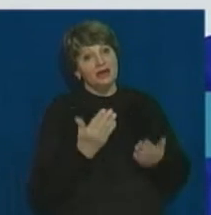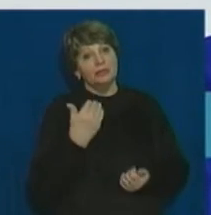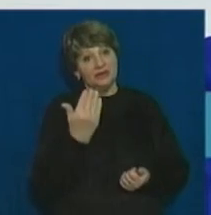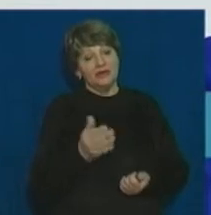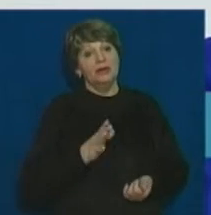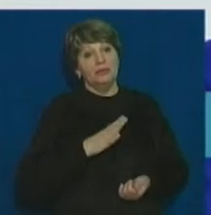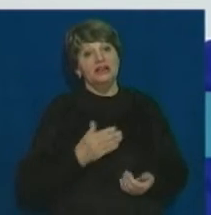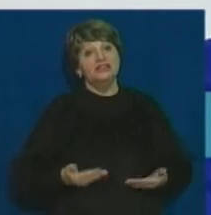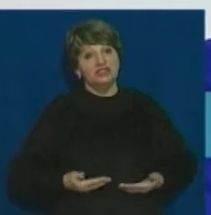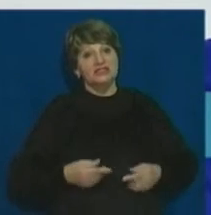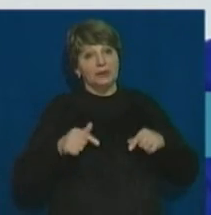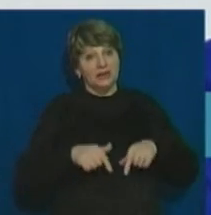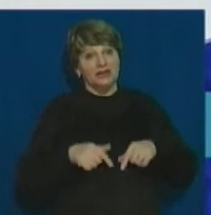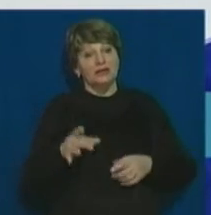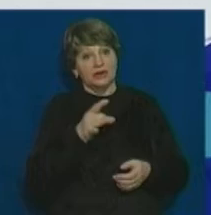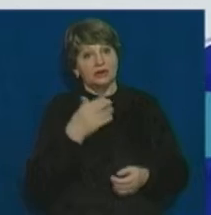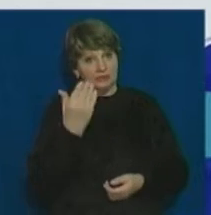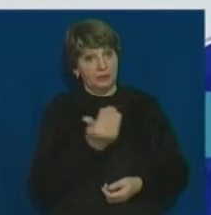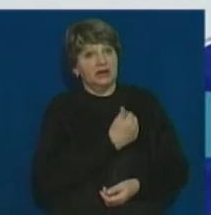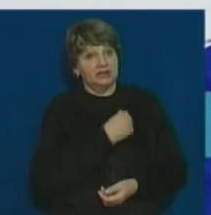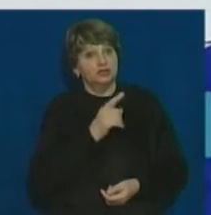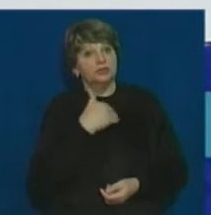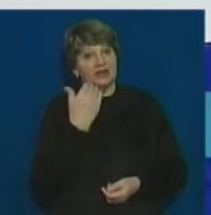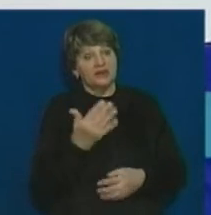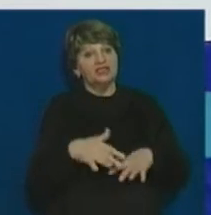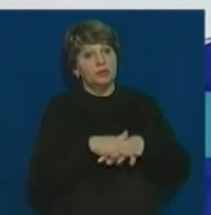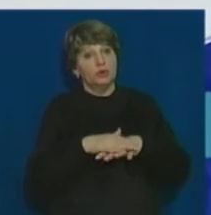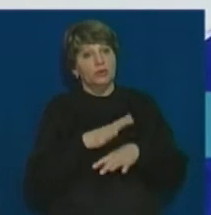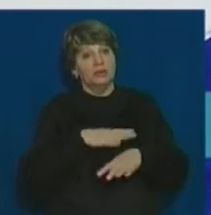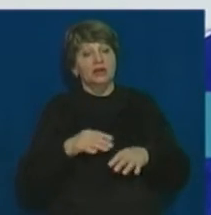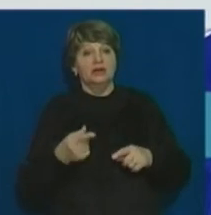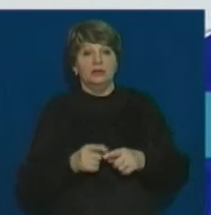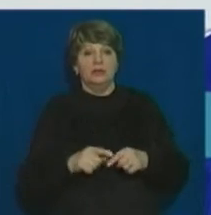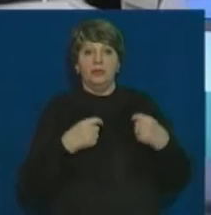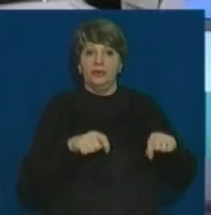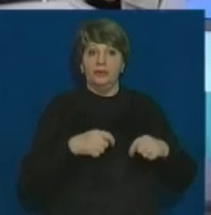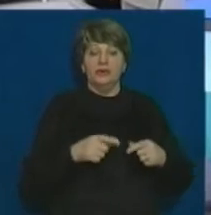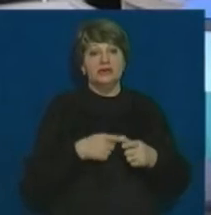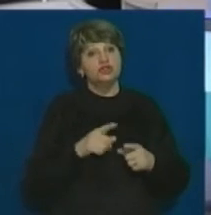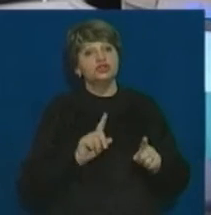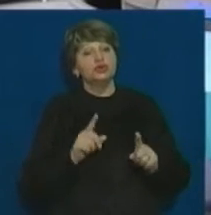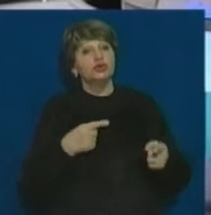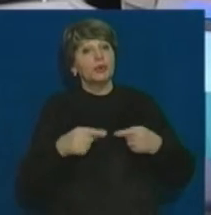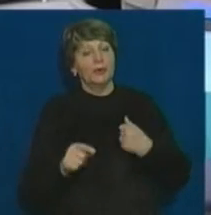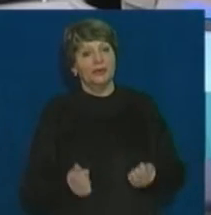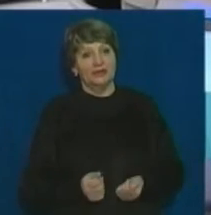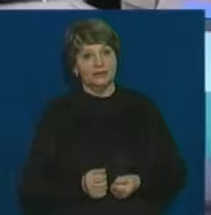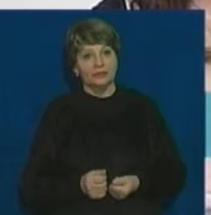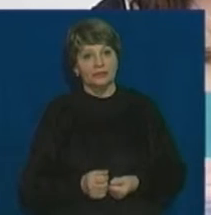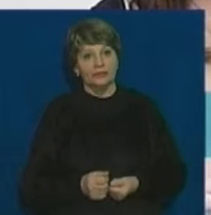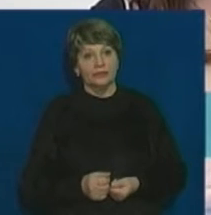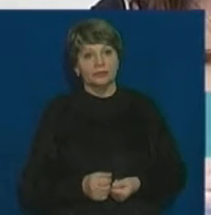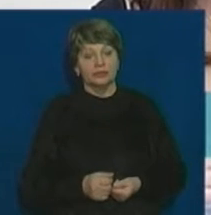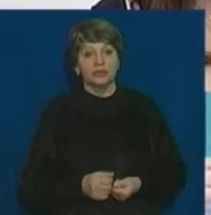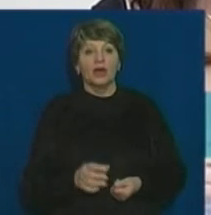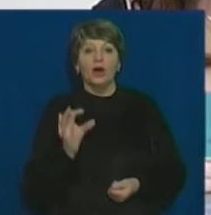цього району, ви б хотіли, щоб на вашій площі був ринок, чи ви б хотіли, щоб тут щось інше було? А про які саме питання